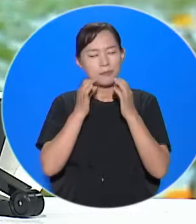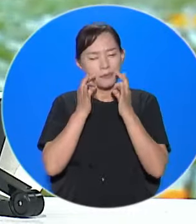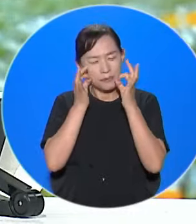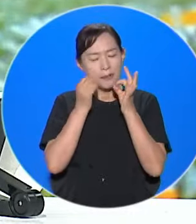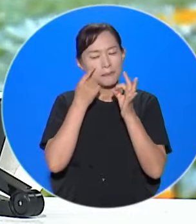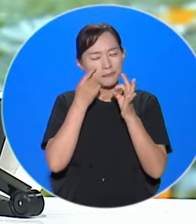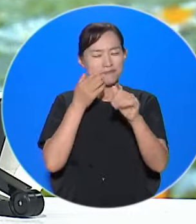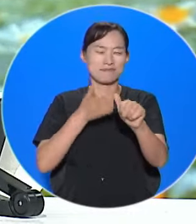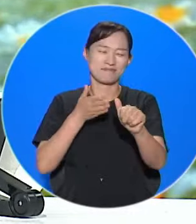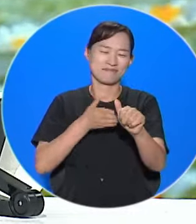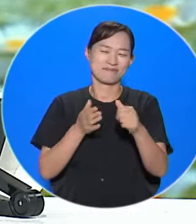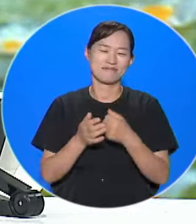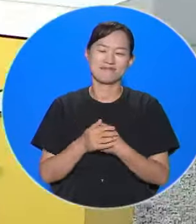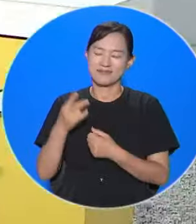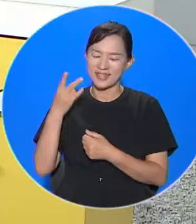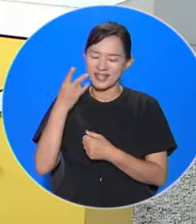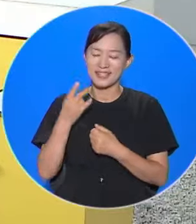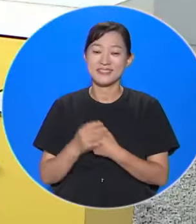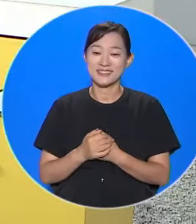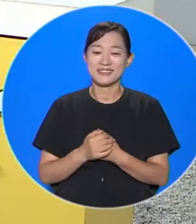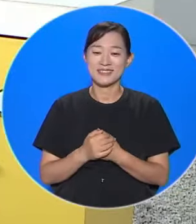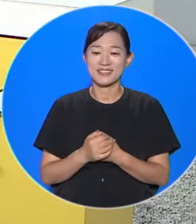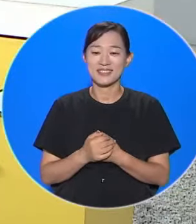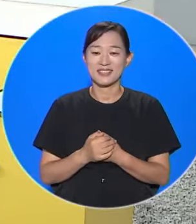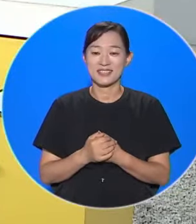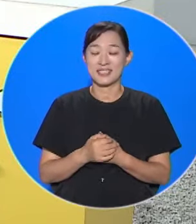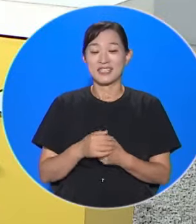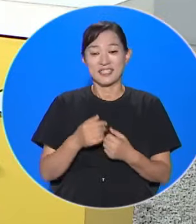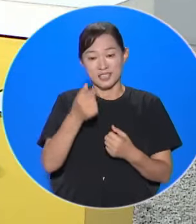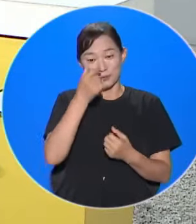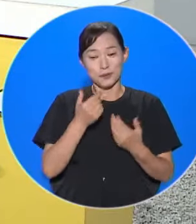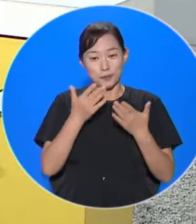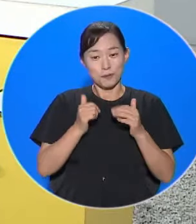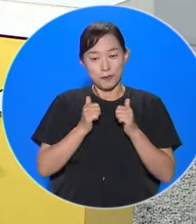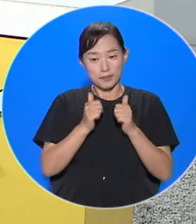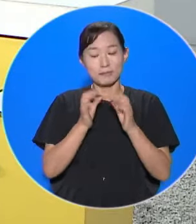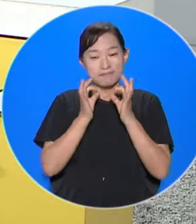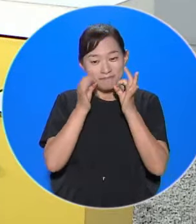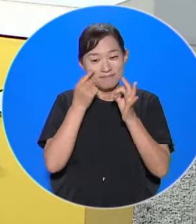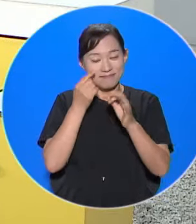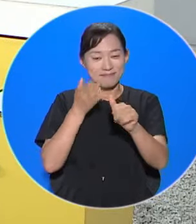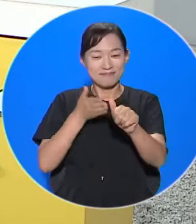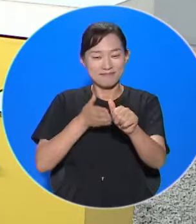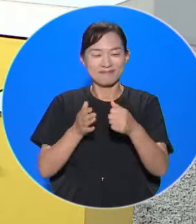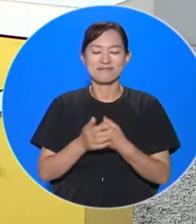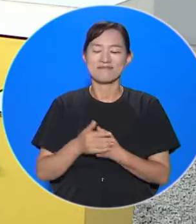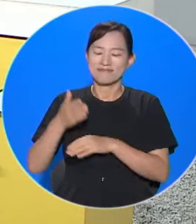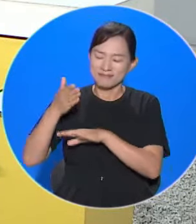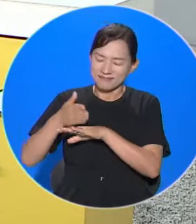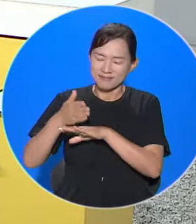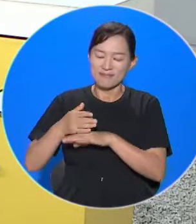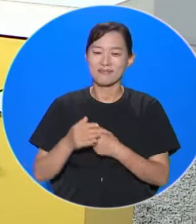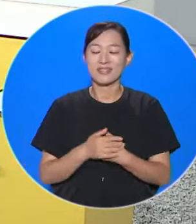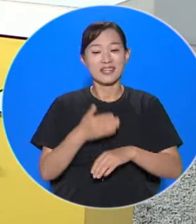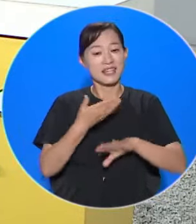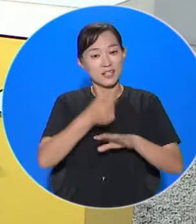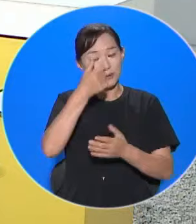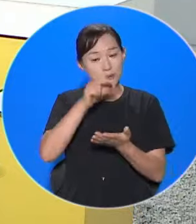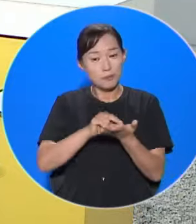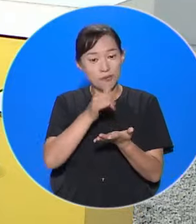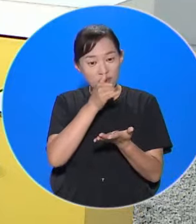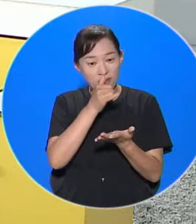예. 그래요. 오늘 그럼 제가 기도하고 예. 열심히 한번 노력해 보시죠. 네, 고맙습니다. 네. 혹시 다른 기도